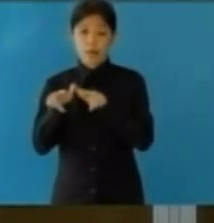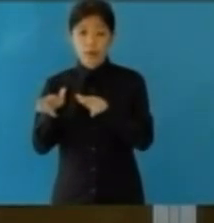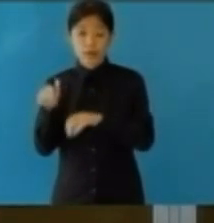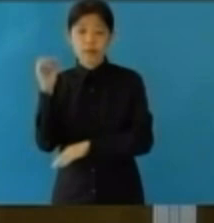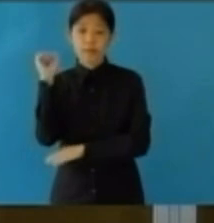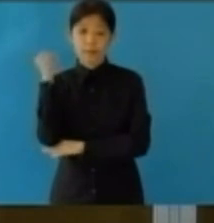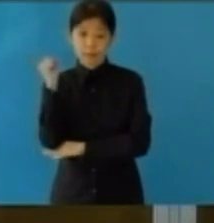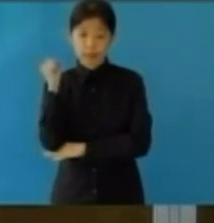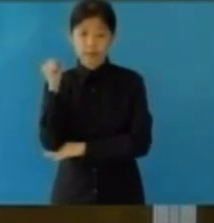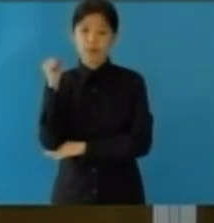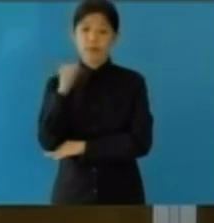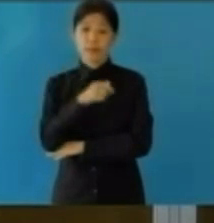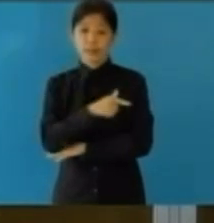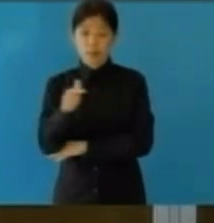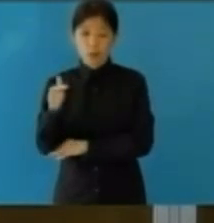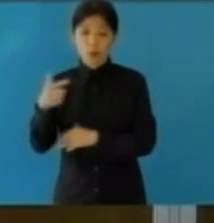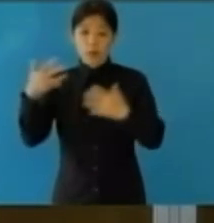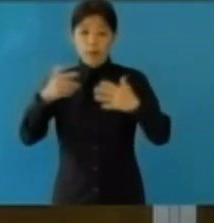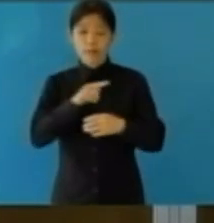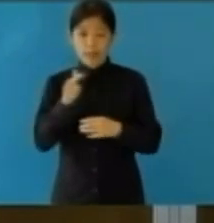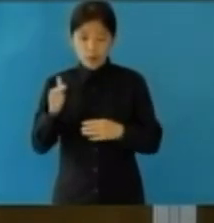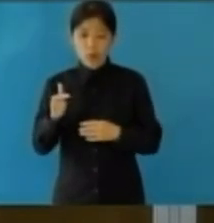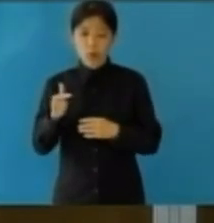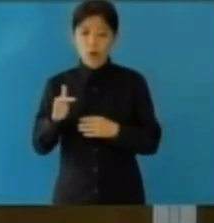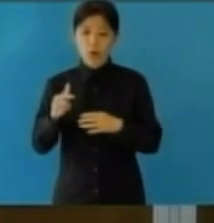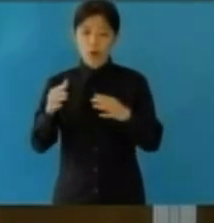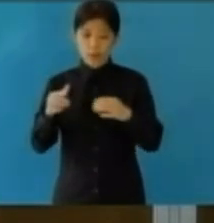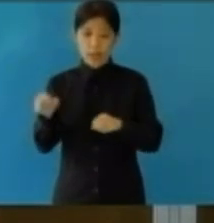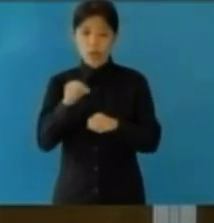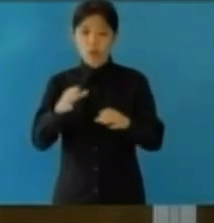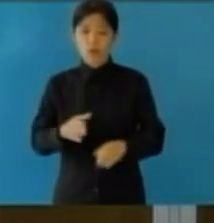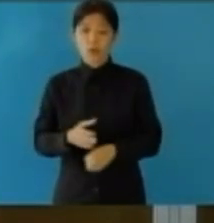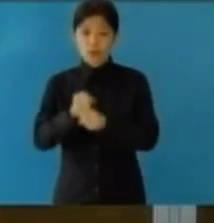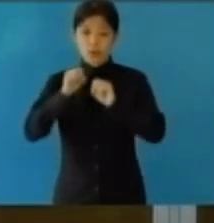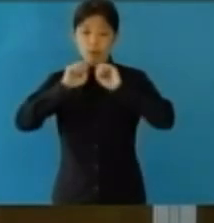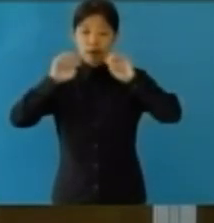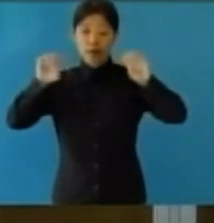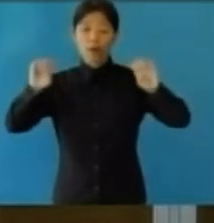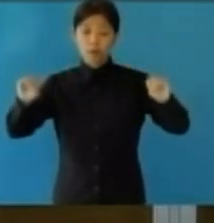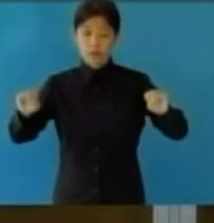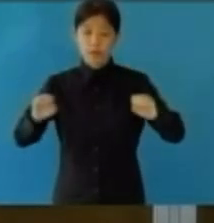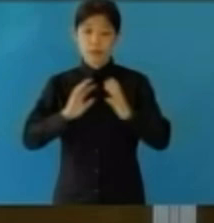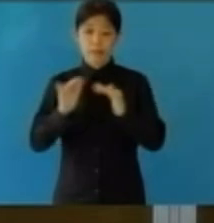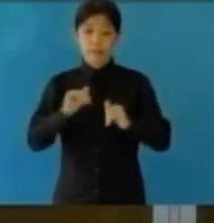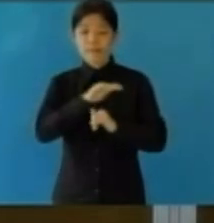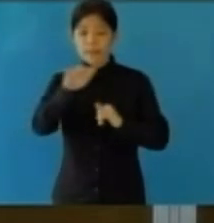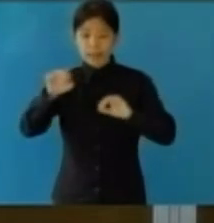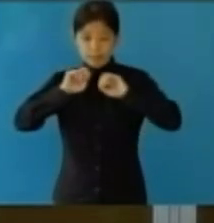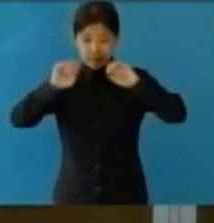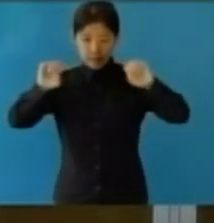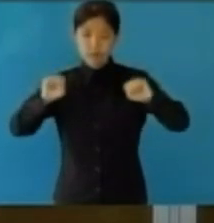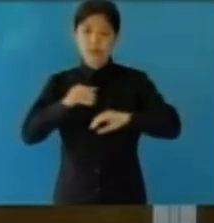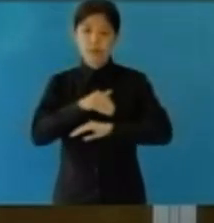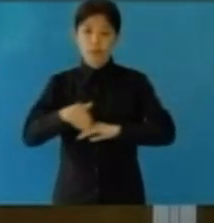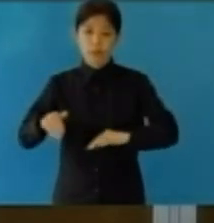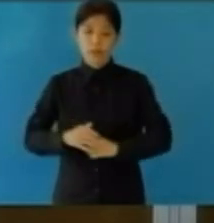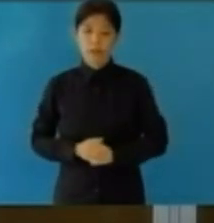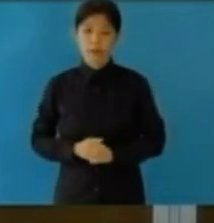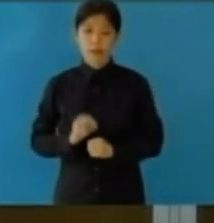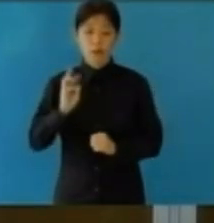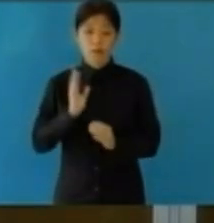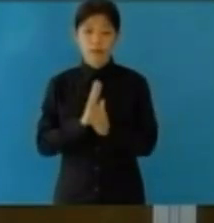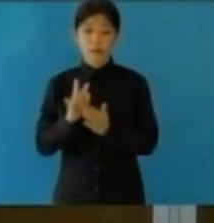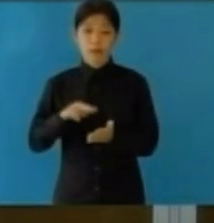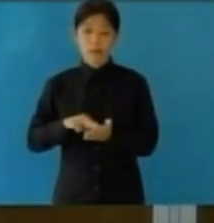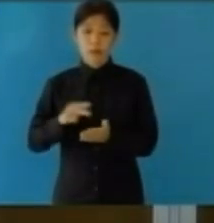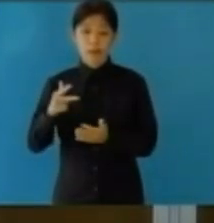等で両大会の特集を組むなど、県民の皆様に幅広く広報活動を展開します。県としては市